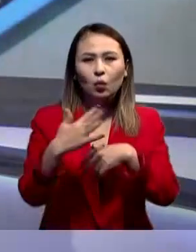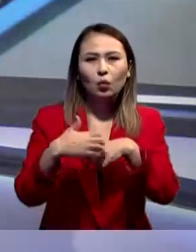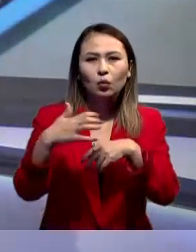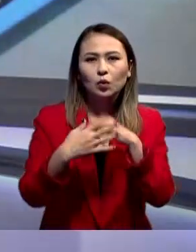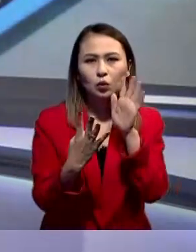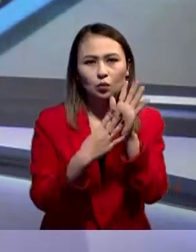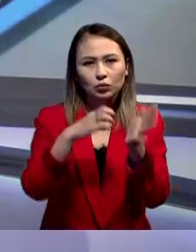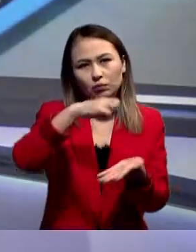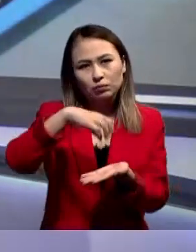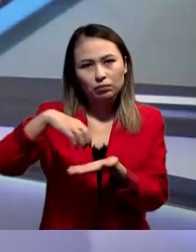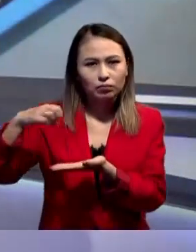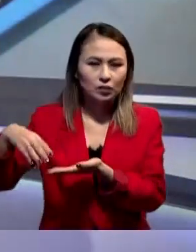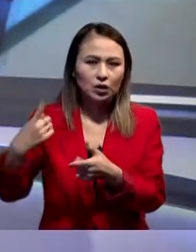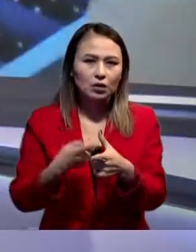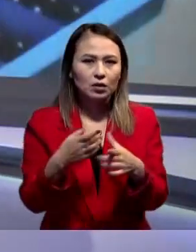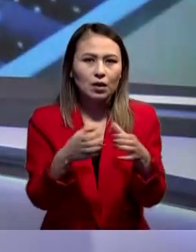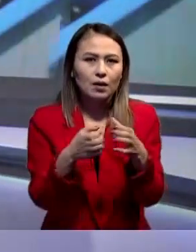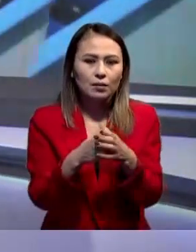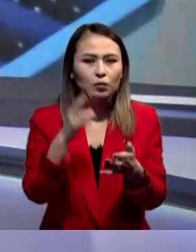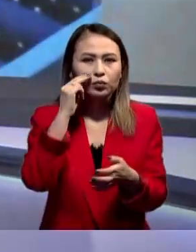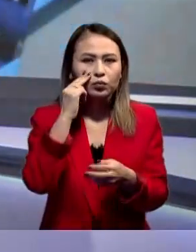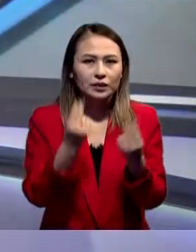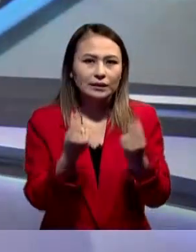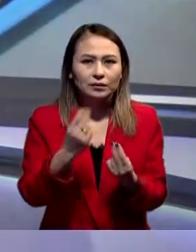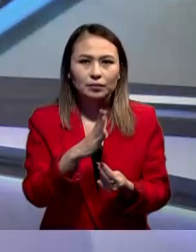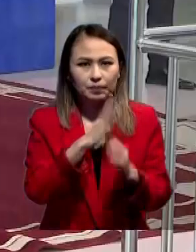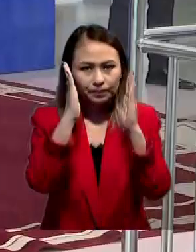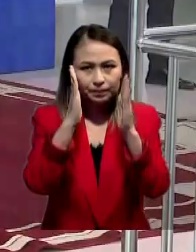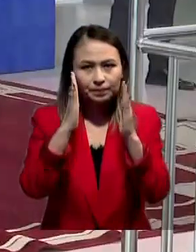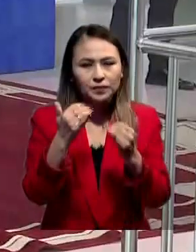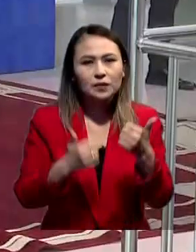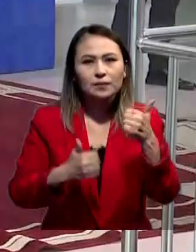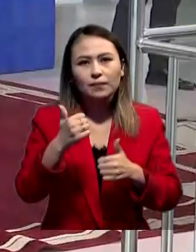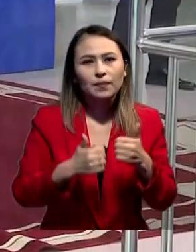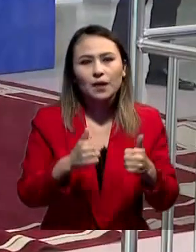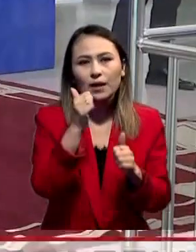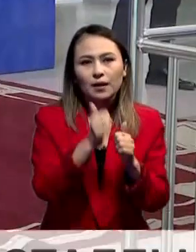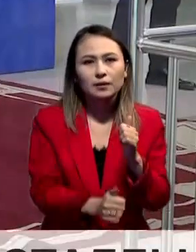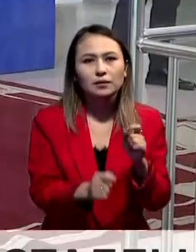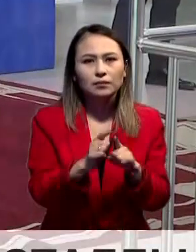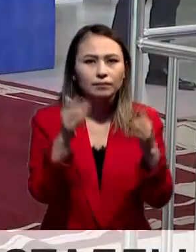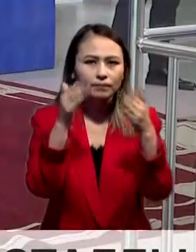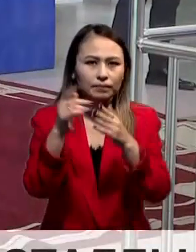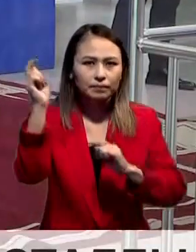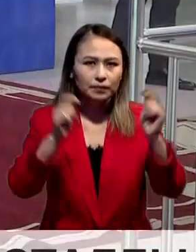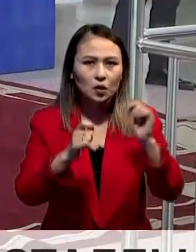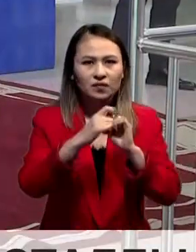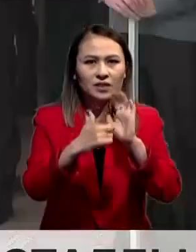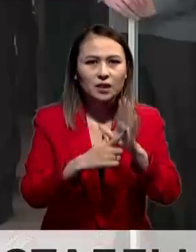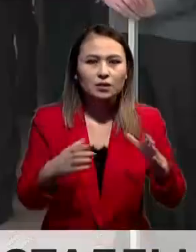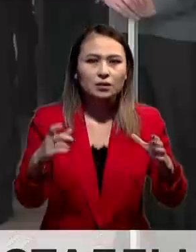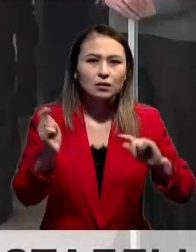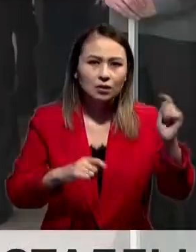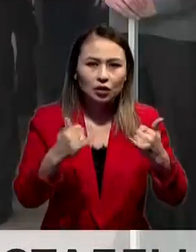Көкшетауда тоғызқұмалақтан ерлер арасында командалық ел чемпионаты басталды. Жарысқа республиканың әр ғиырынан 17 құрама келген.